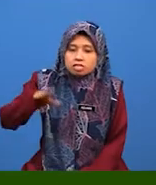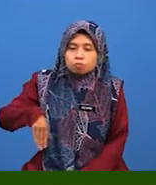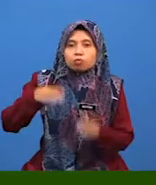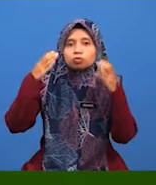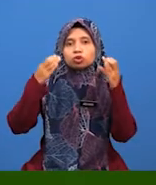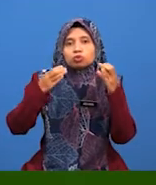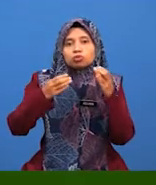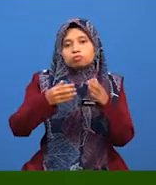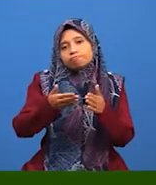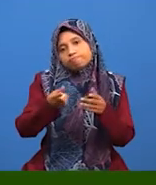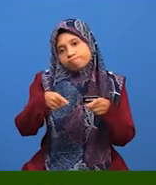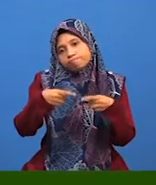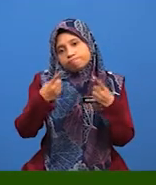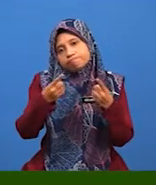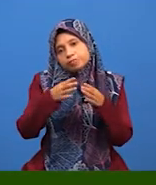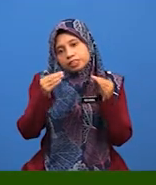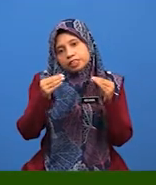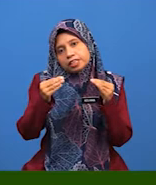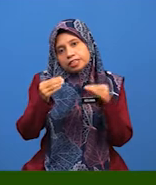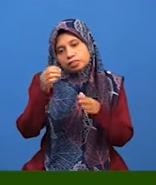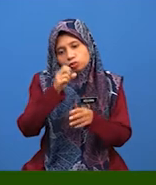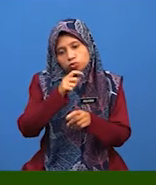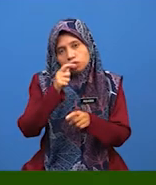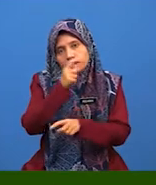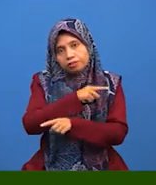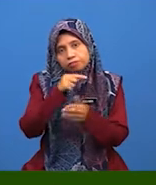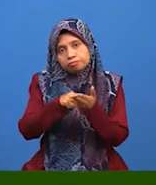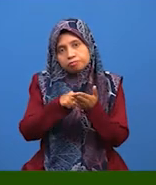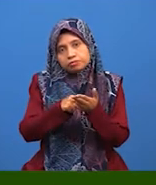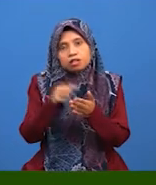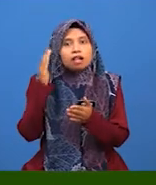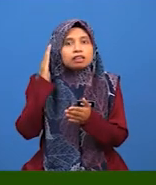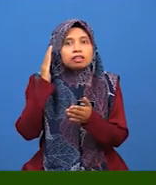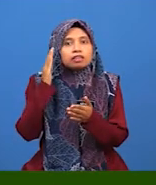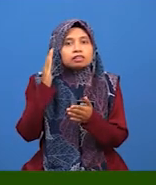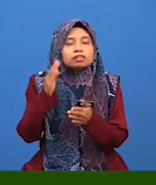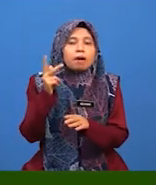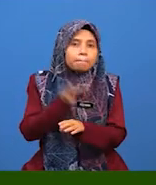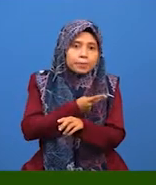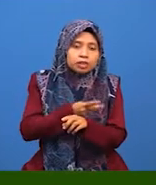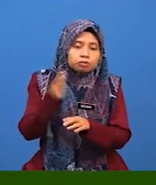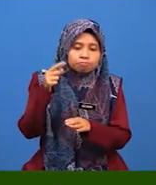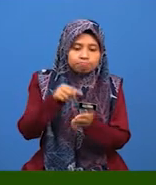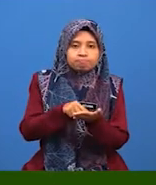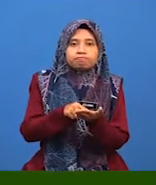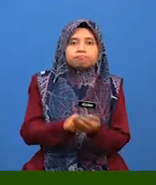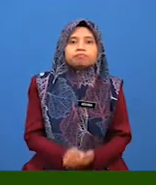Sebelum cikgu mengundurkan diri, dengarkan dahulu serangkap pantun